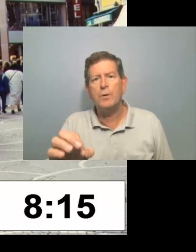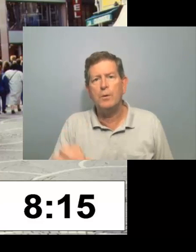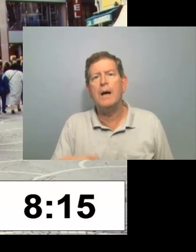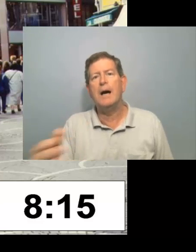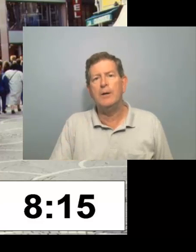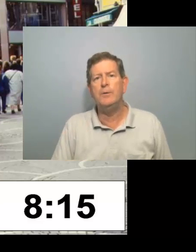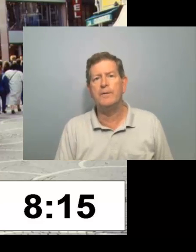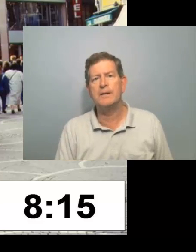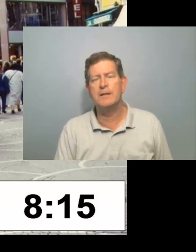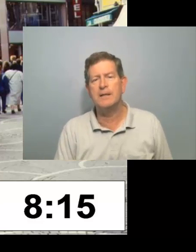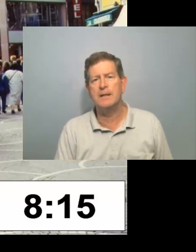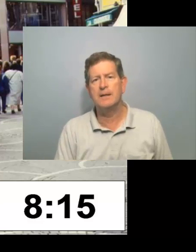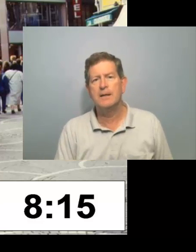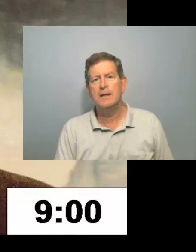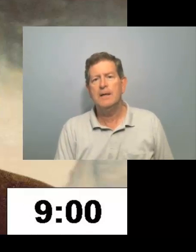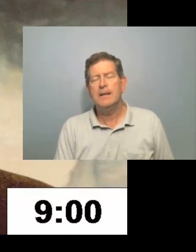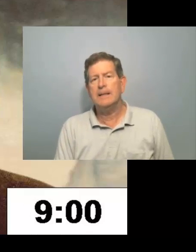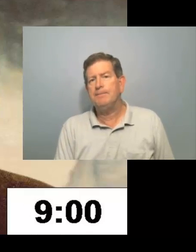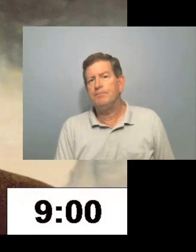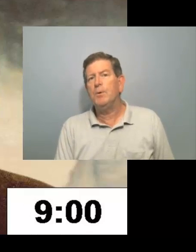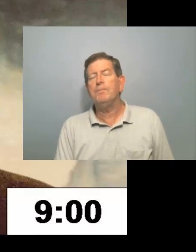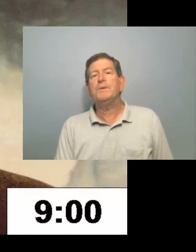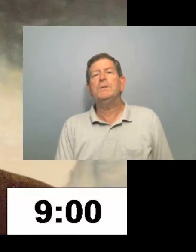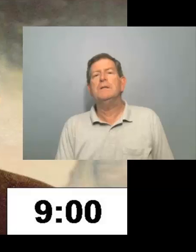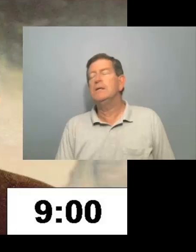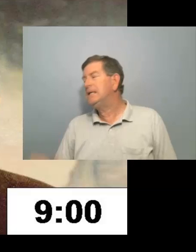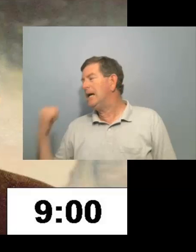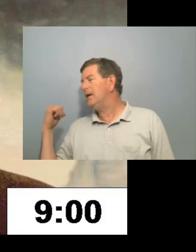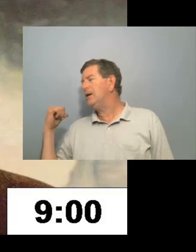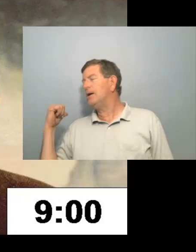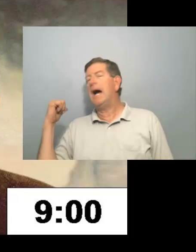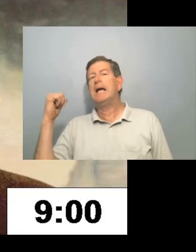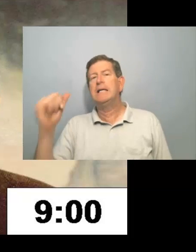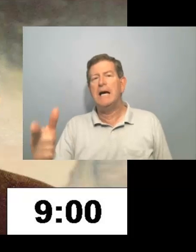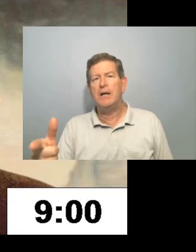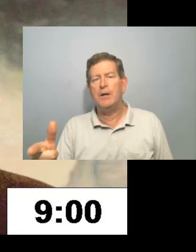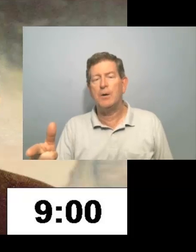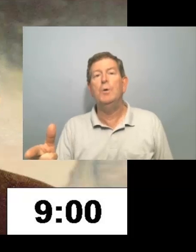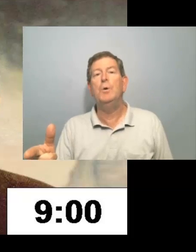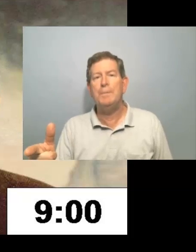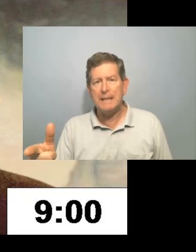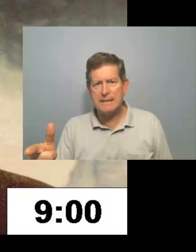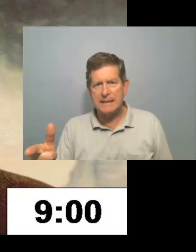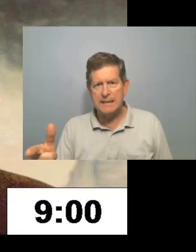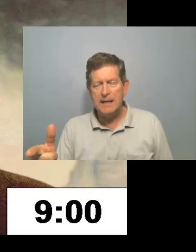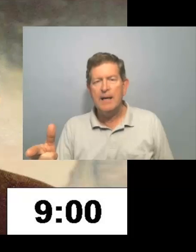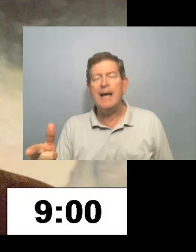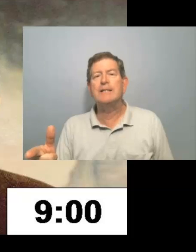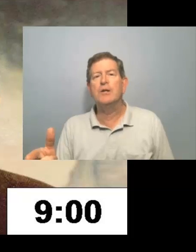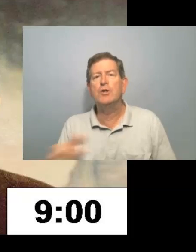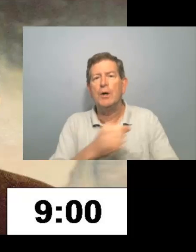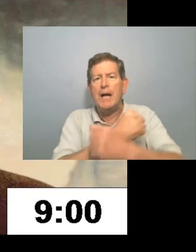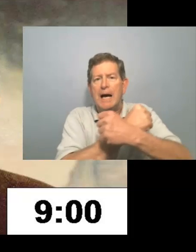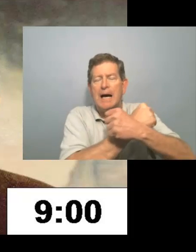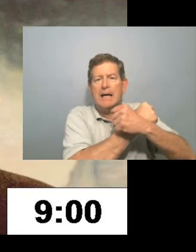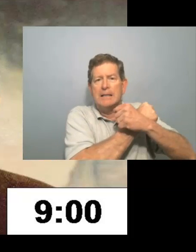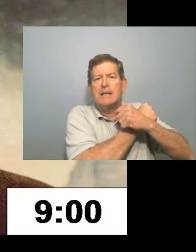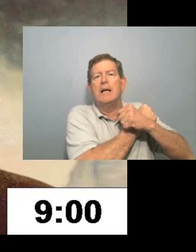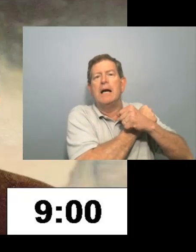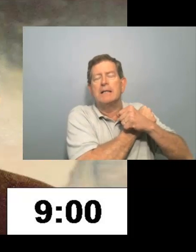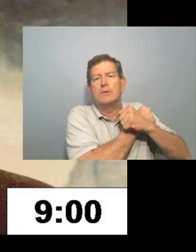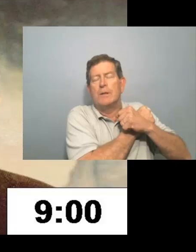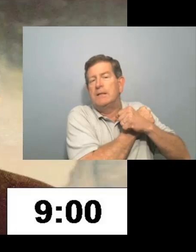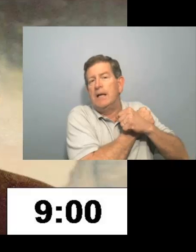son bureau à l'université. Bon, de quelle heure à quelle heure le matin est-ce que John